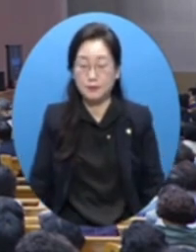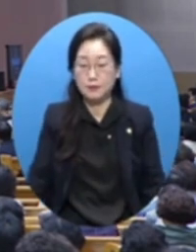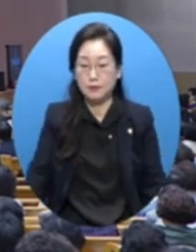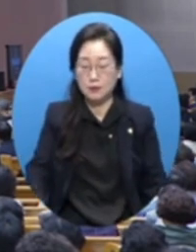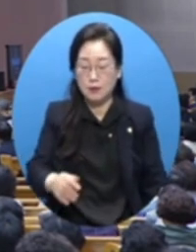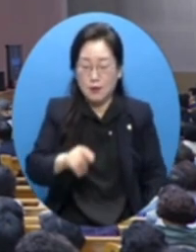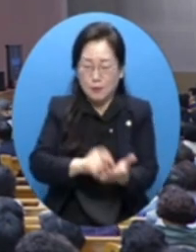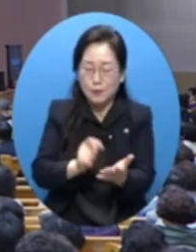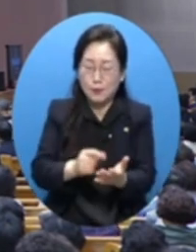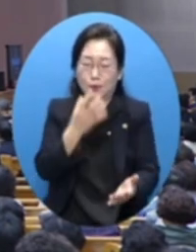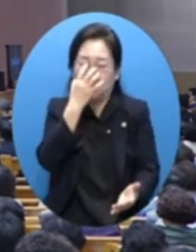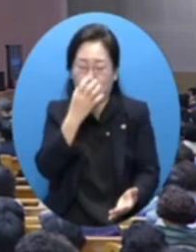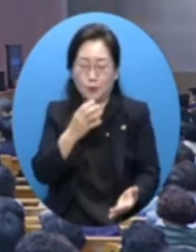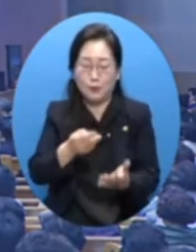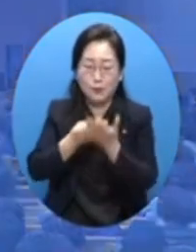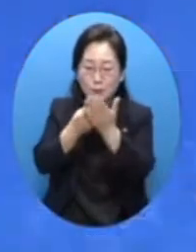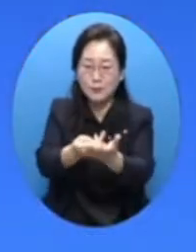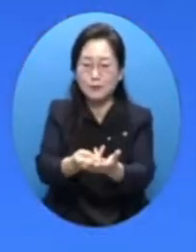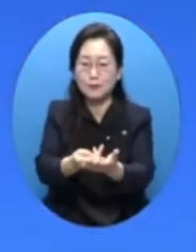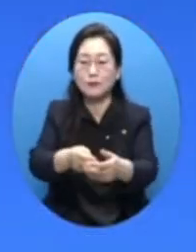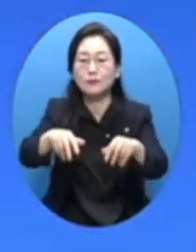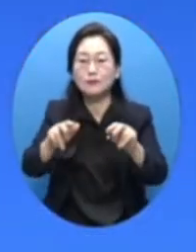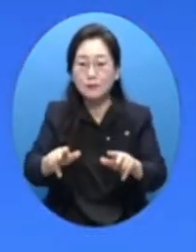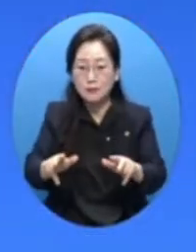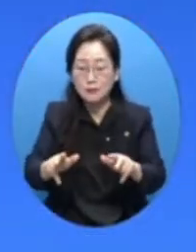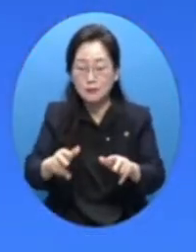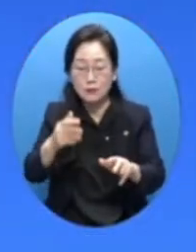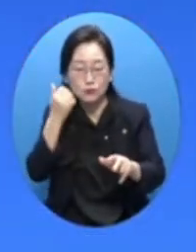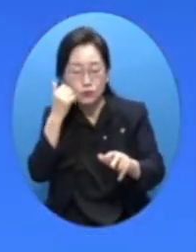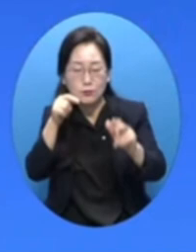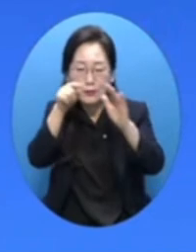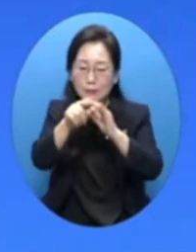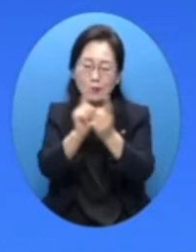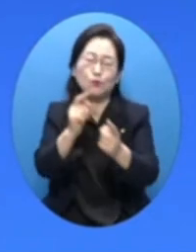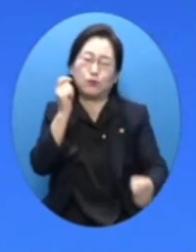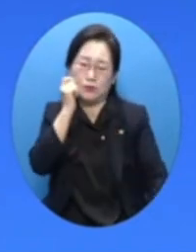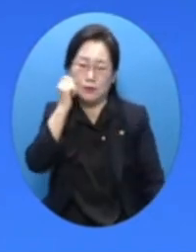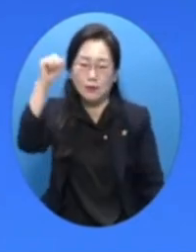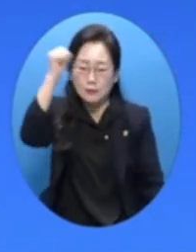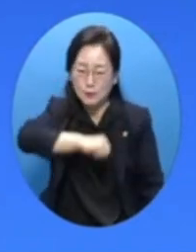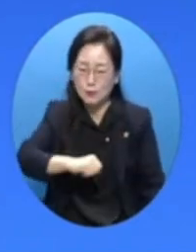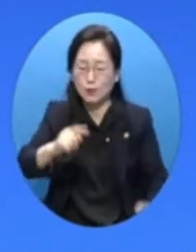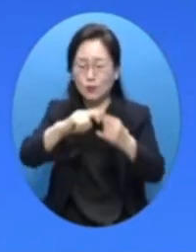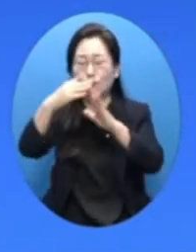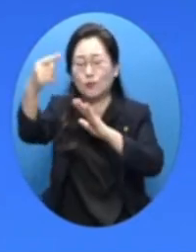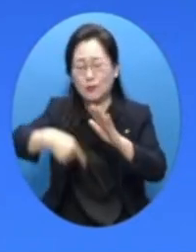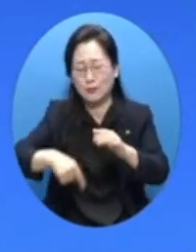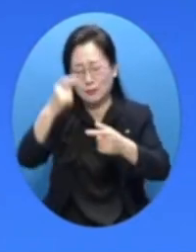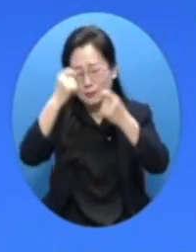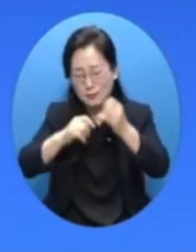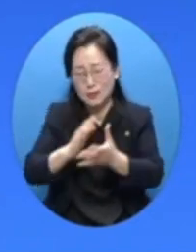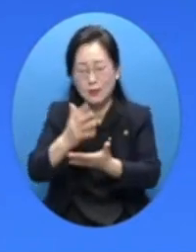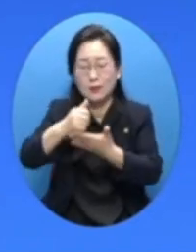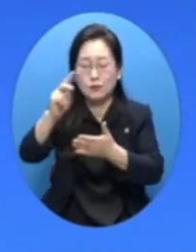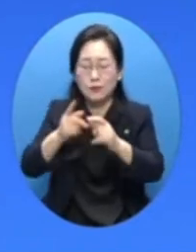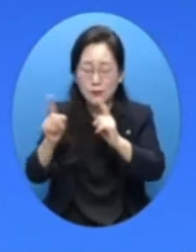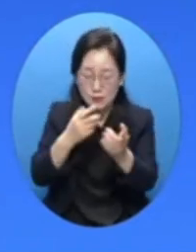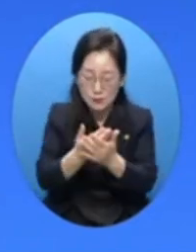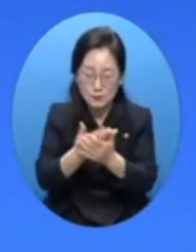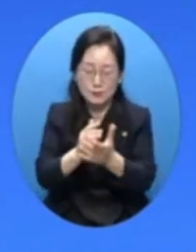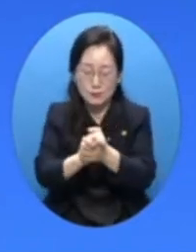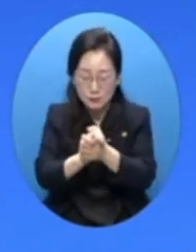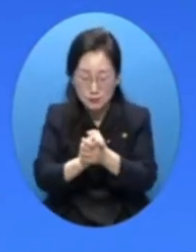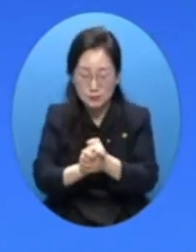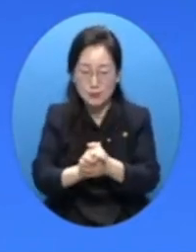중환자실로 옮겨져서 지금 면회가 안 되니까 그 새벽에 교회 와서 눈물로 기도합니다. 주님 우리 아들을 살려주옵소서. 그리고 제